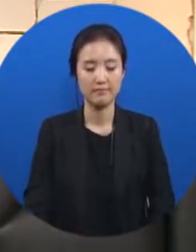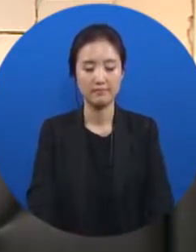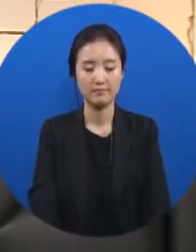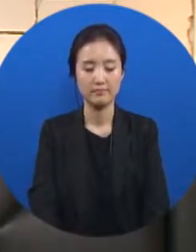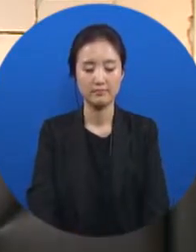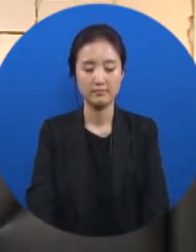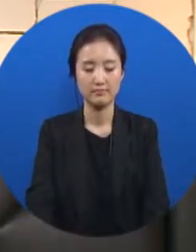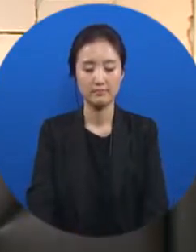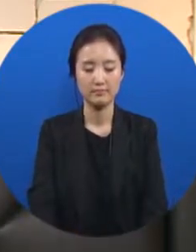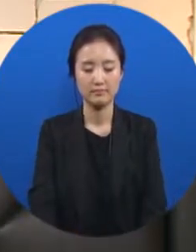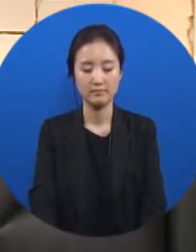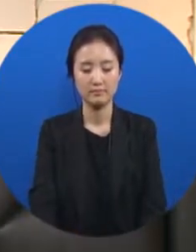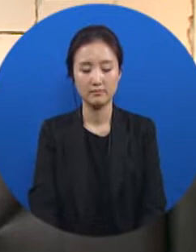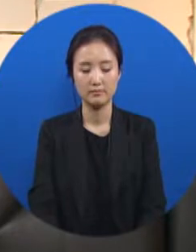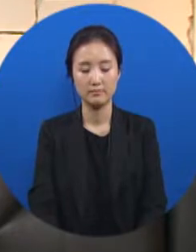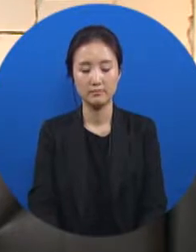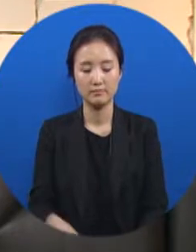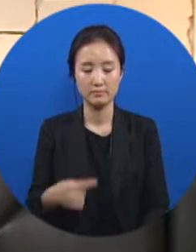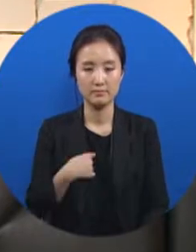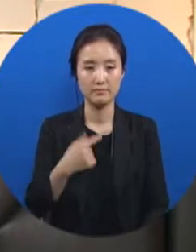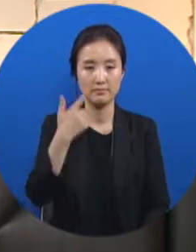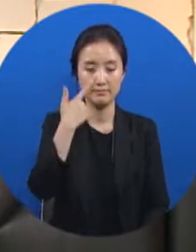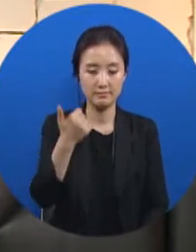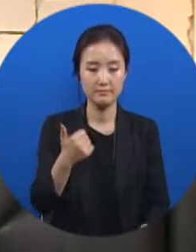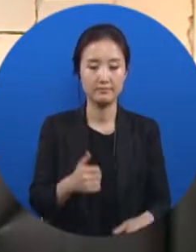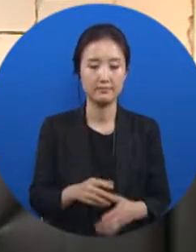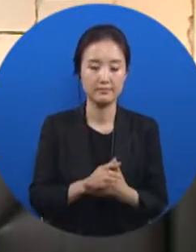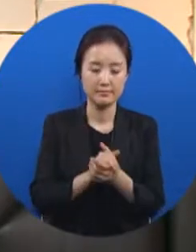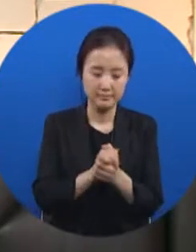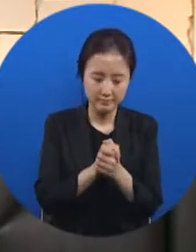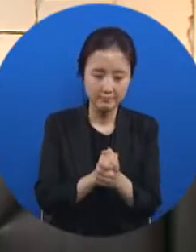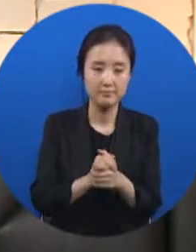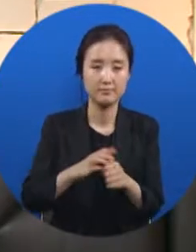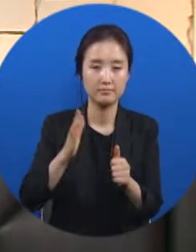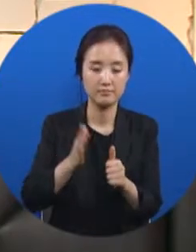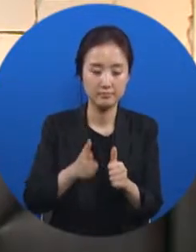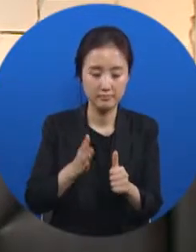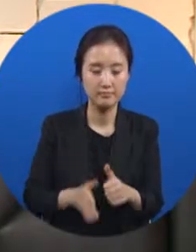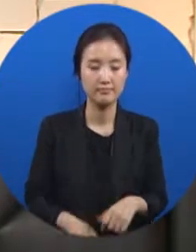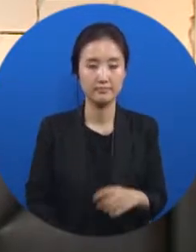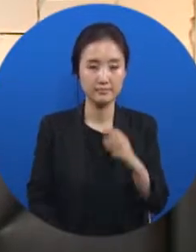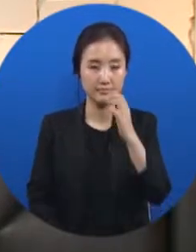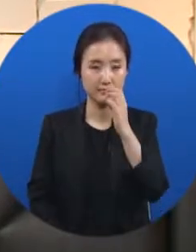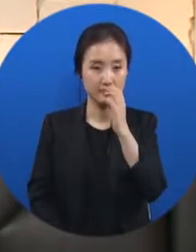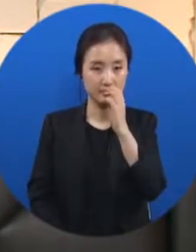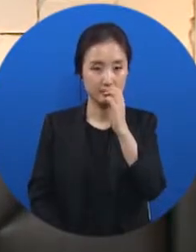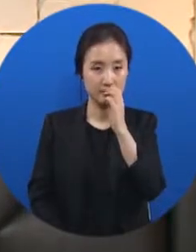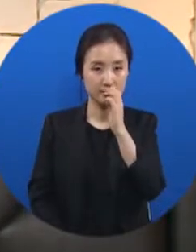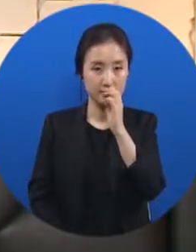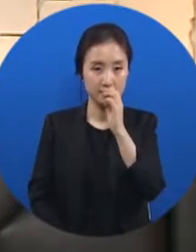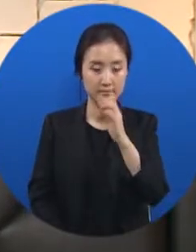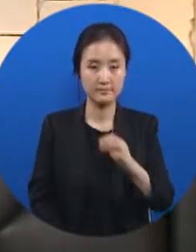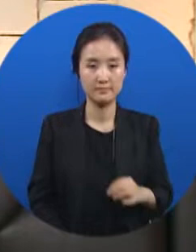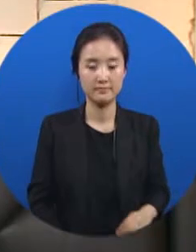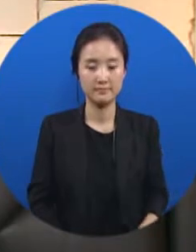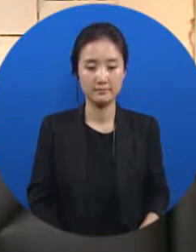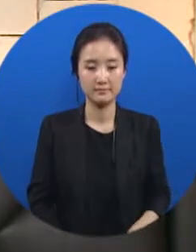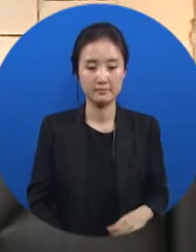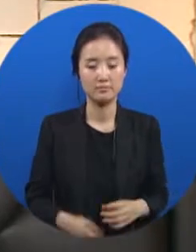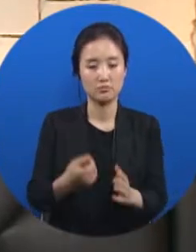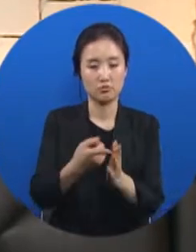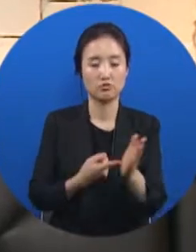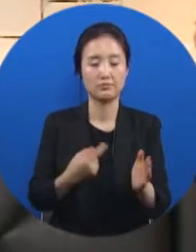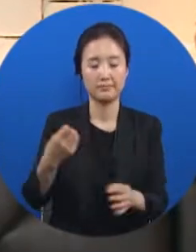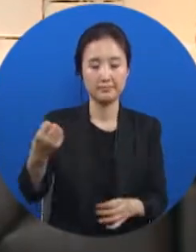정 교수님, 저희 아버지 제발 부탁드립니다. 예. 그랬더니 그러면 수술을 해야